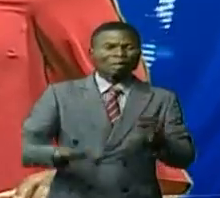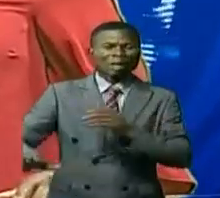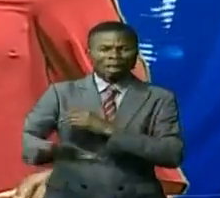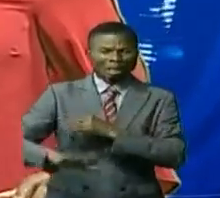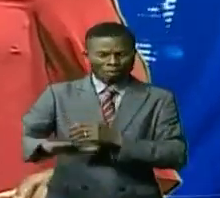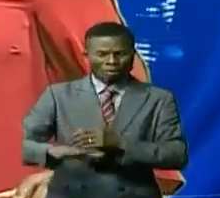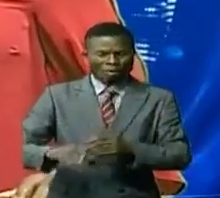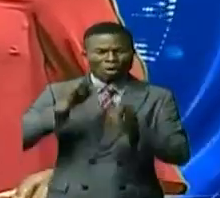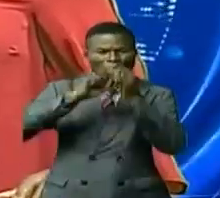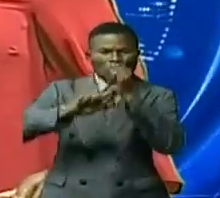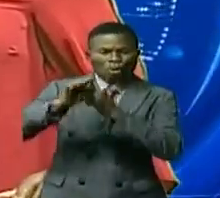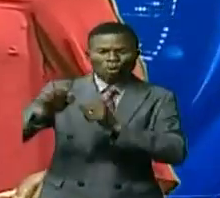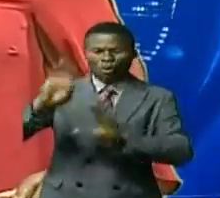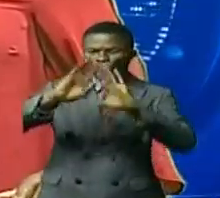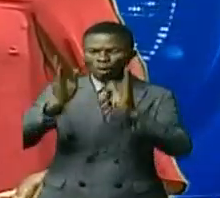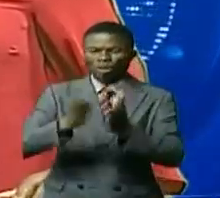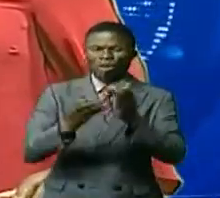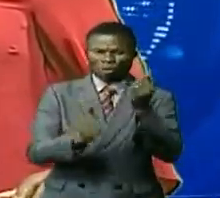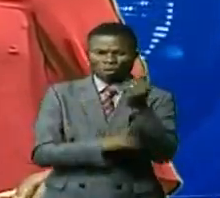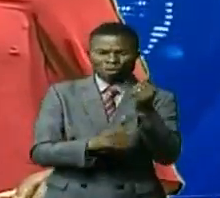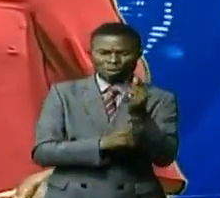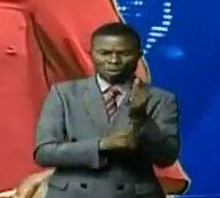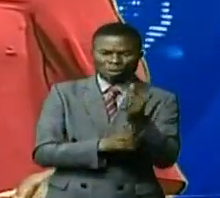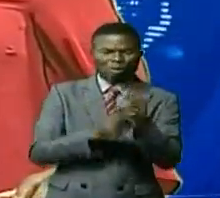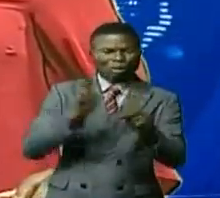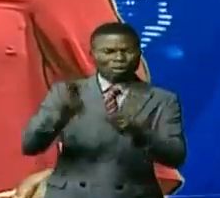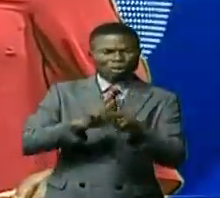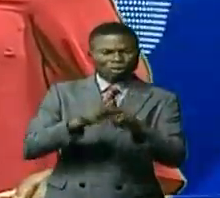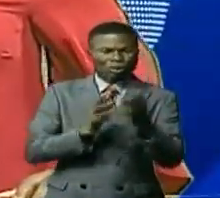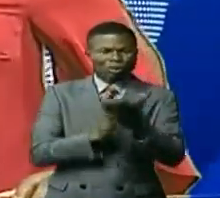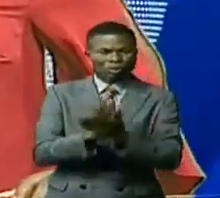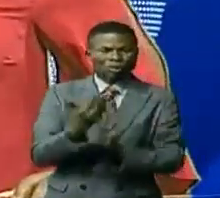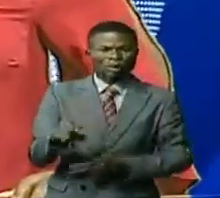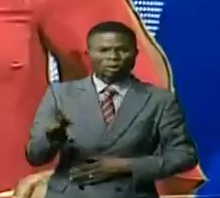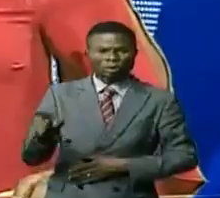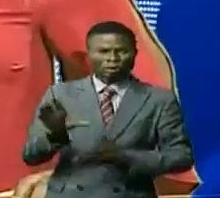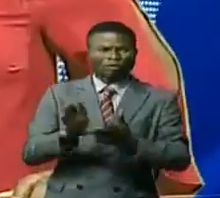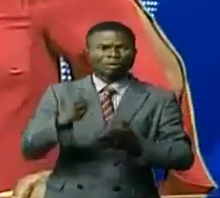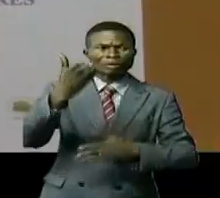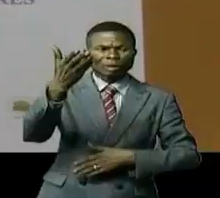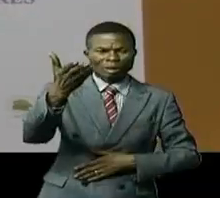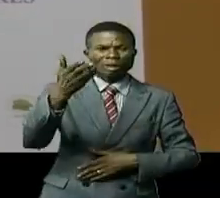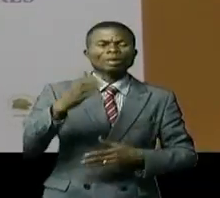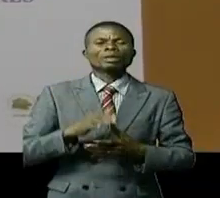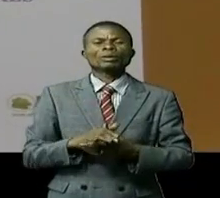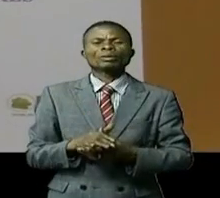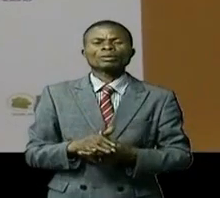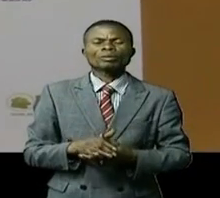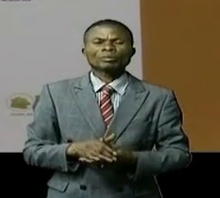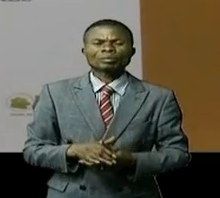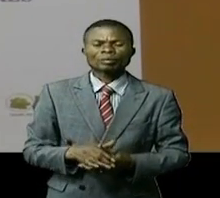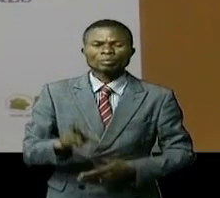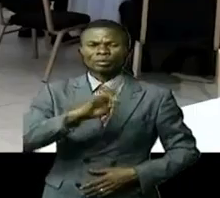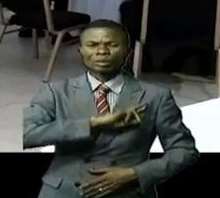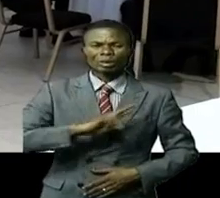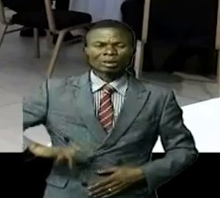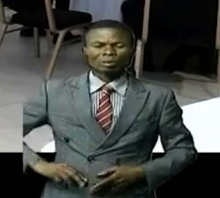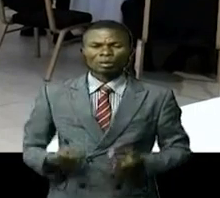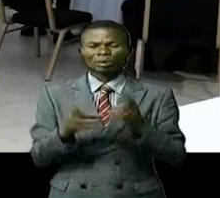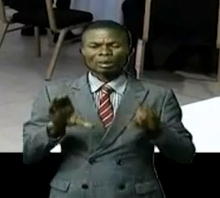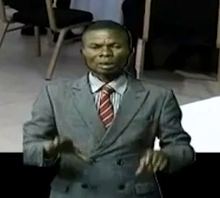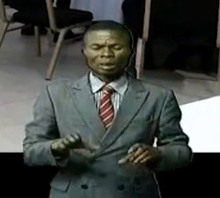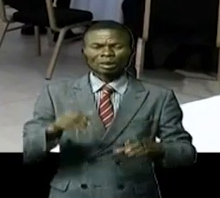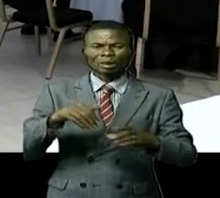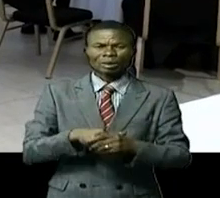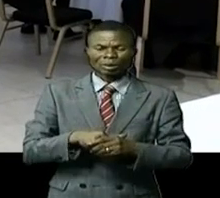sensibiliser la population d'en faire bon usage. Nene Mainzana. La République démocratique du Congo, à travers